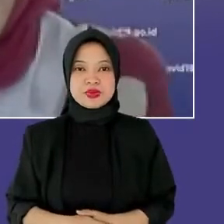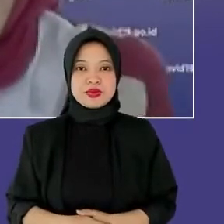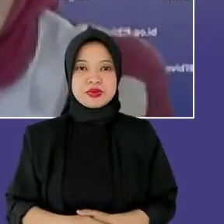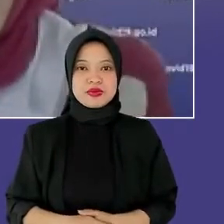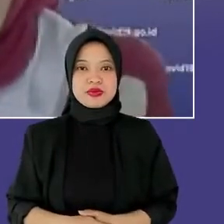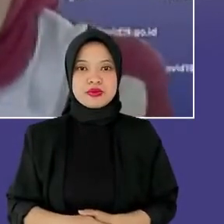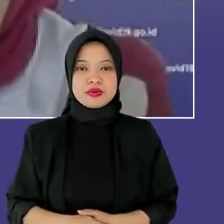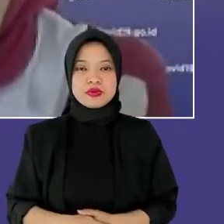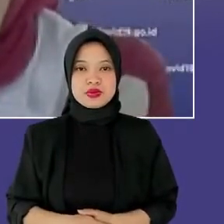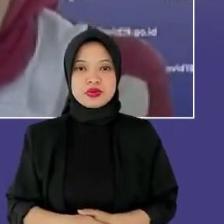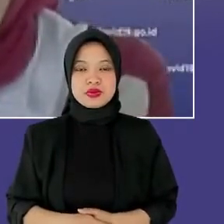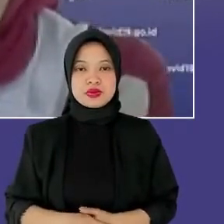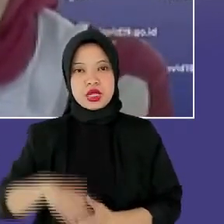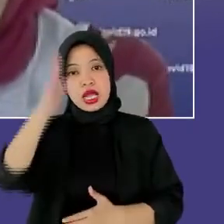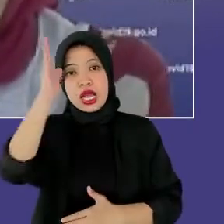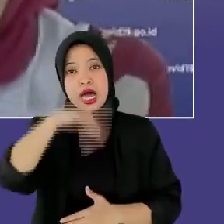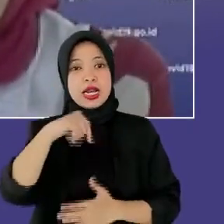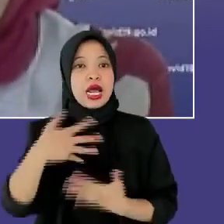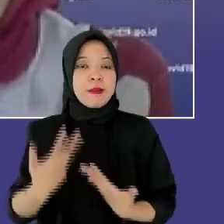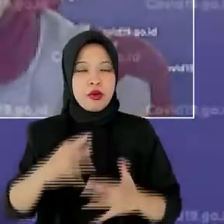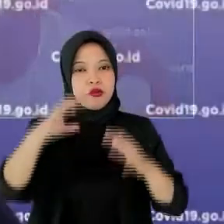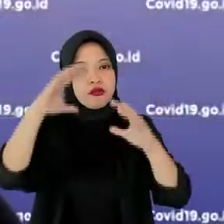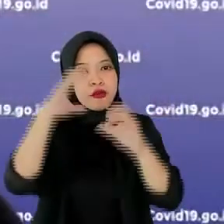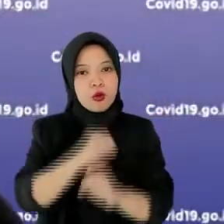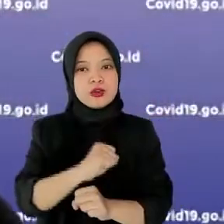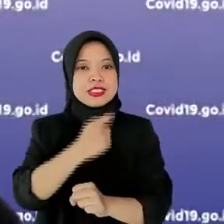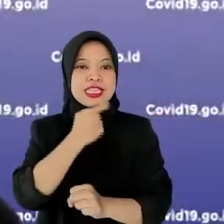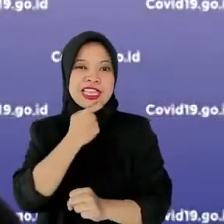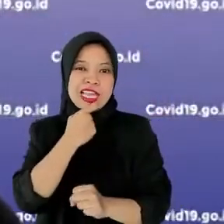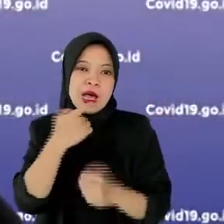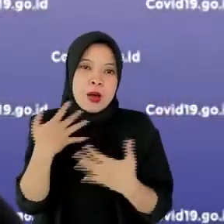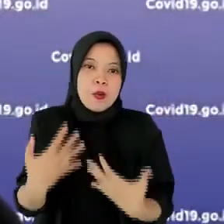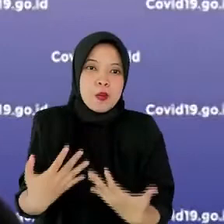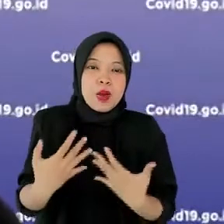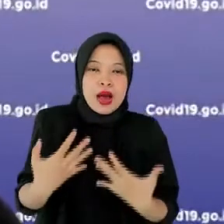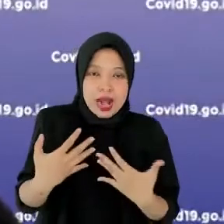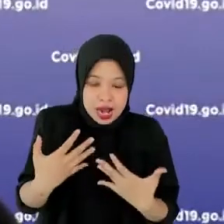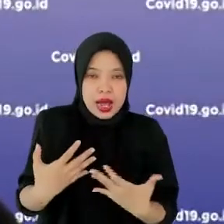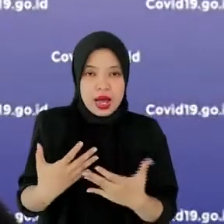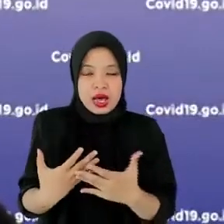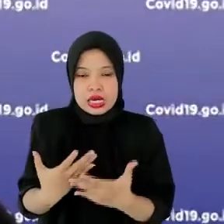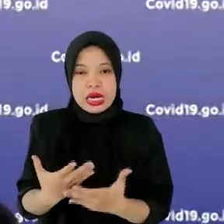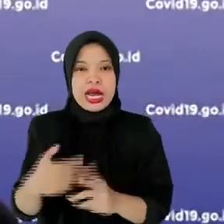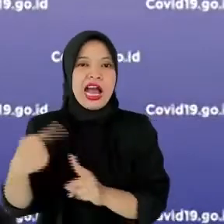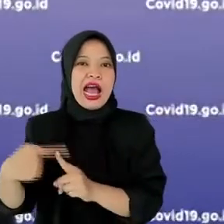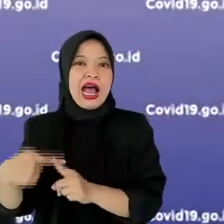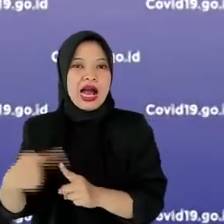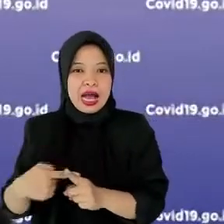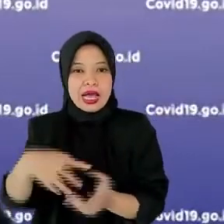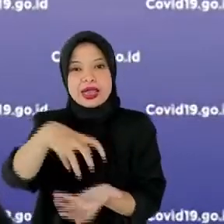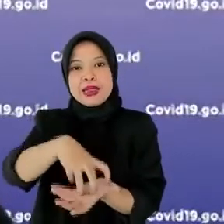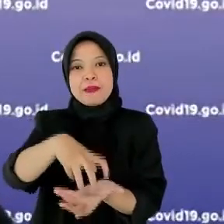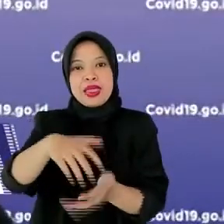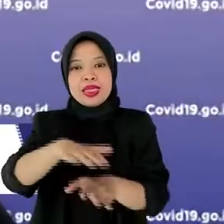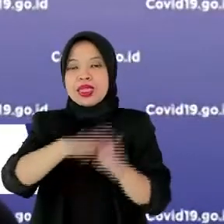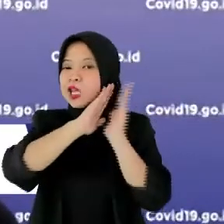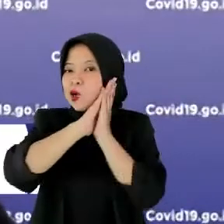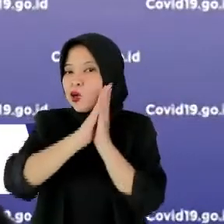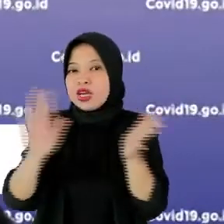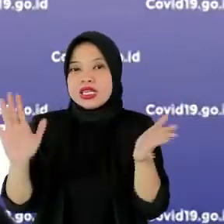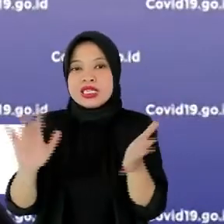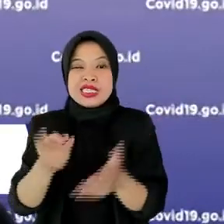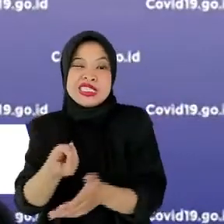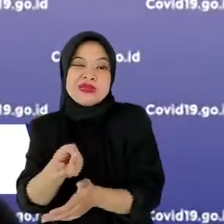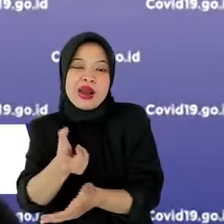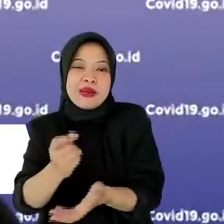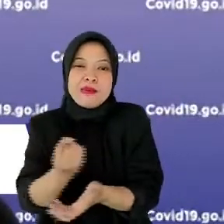mulai. Hari ini kita akan fokus membahas terkait dengan bagaimana perkembangan terutama angka keterpakaian tempat tidur di rumah sakit